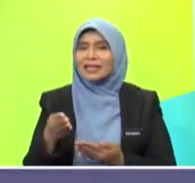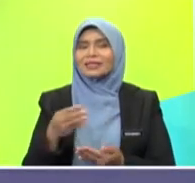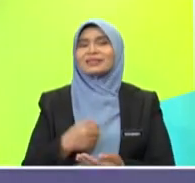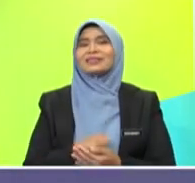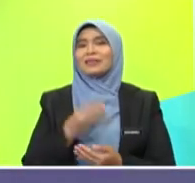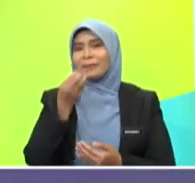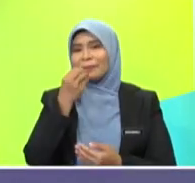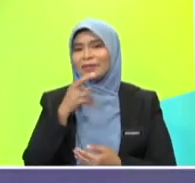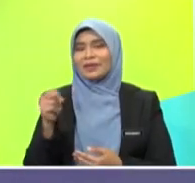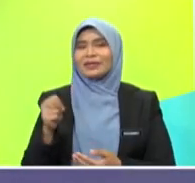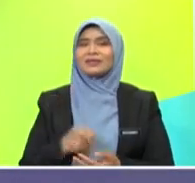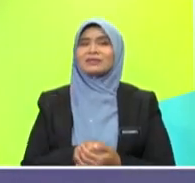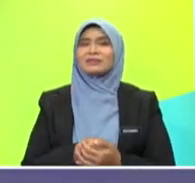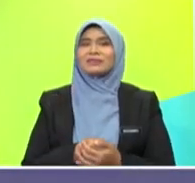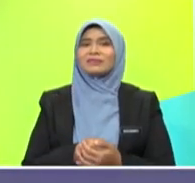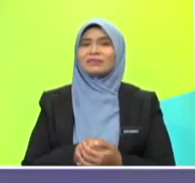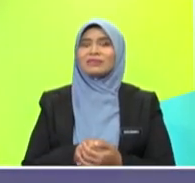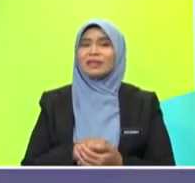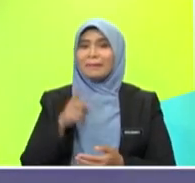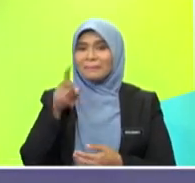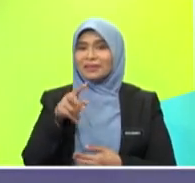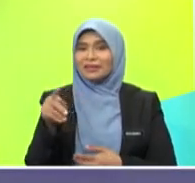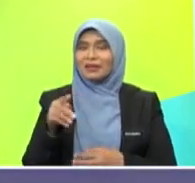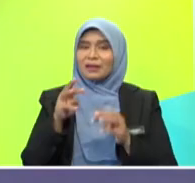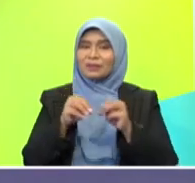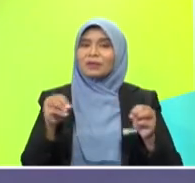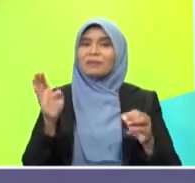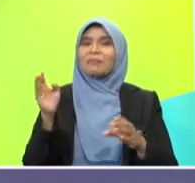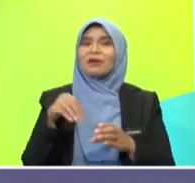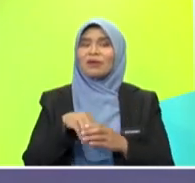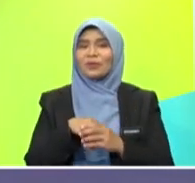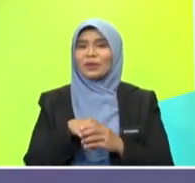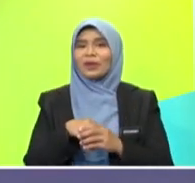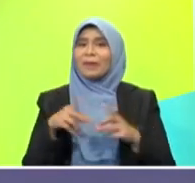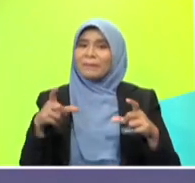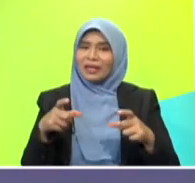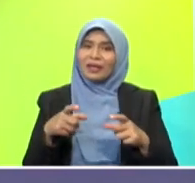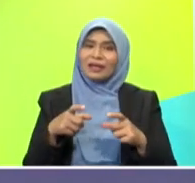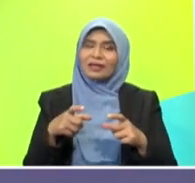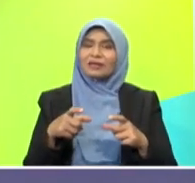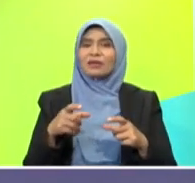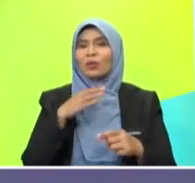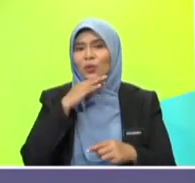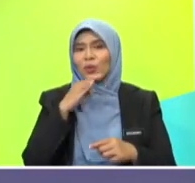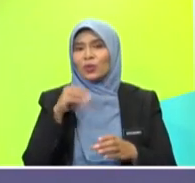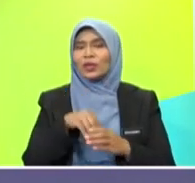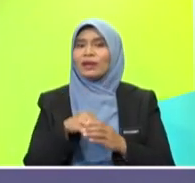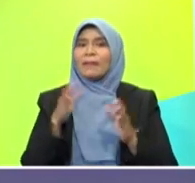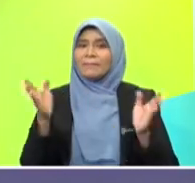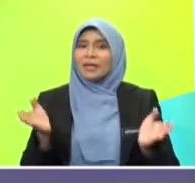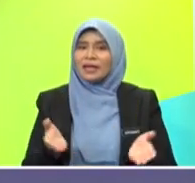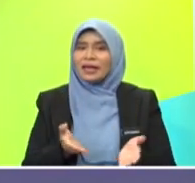aduh aduh oke sebelumnya memastikan murid memasukkan pinggan Koto ke dalam BC nah